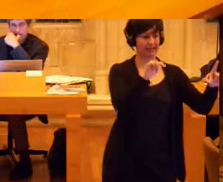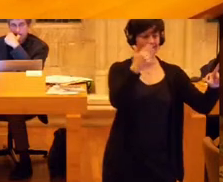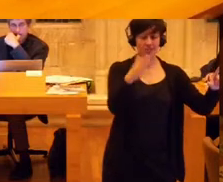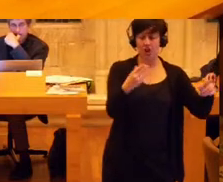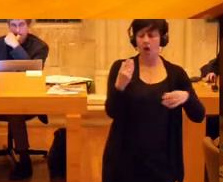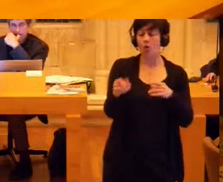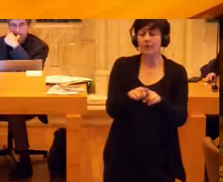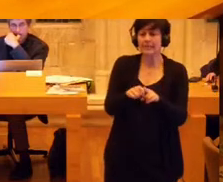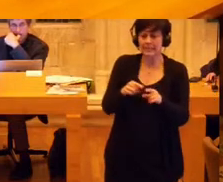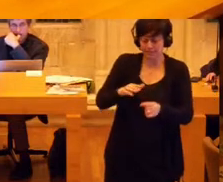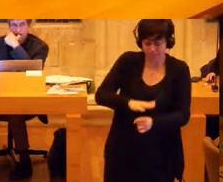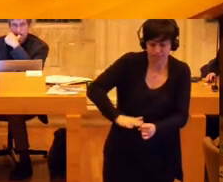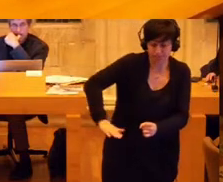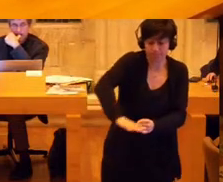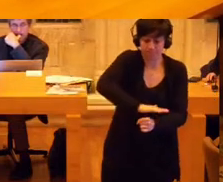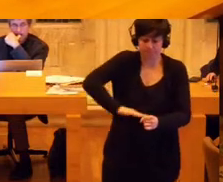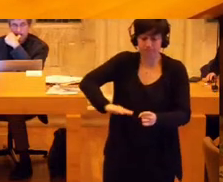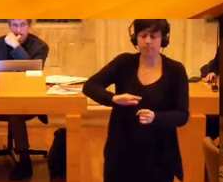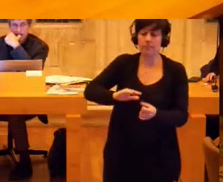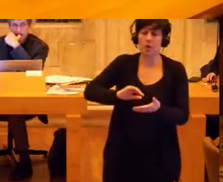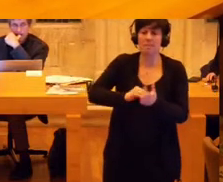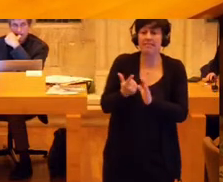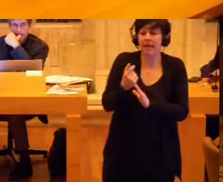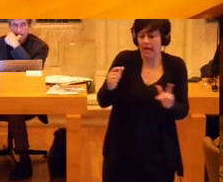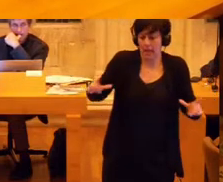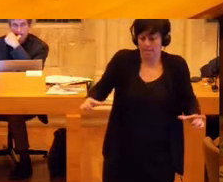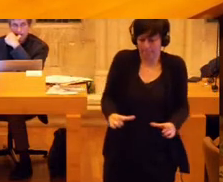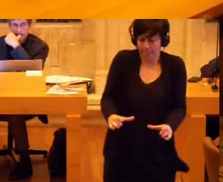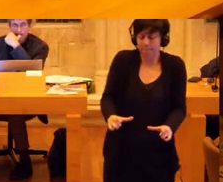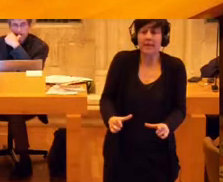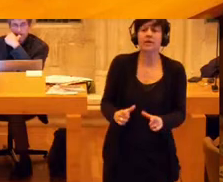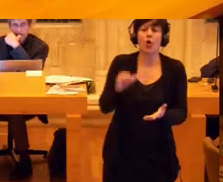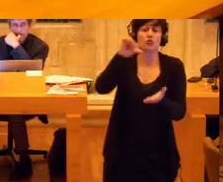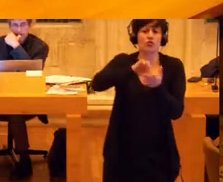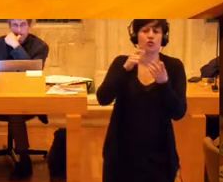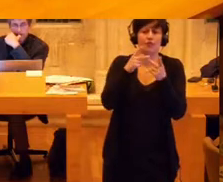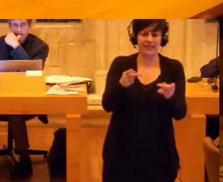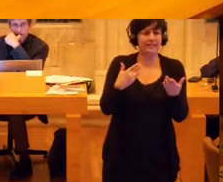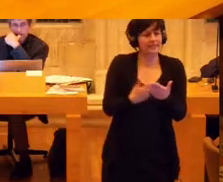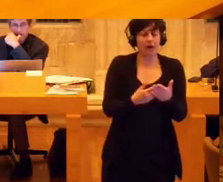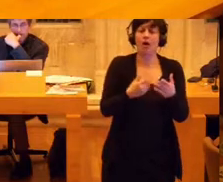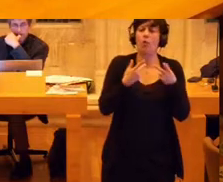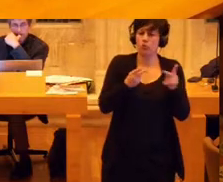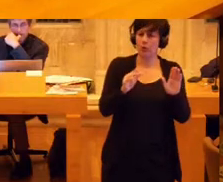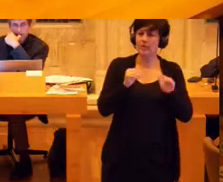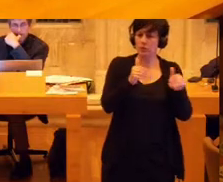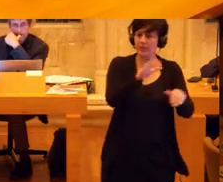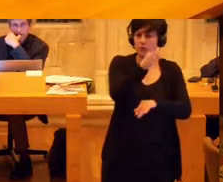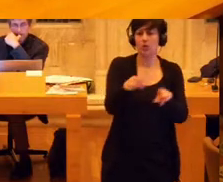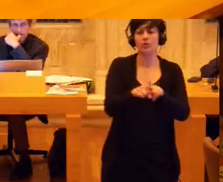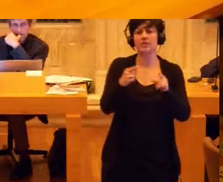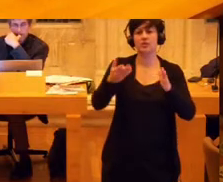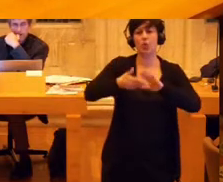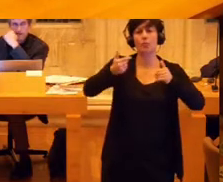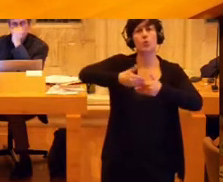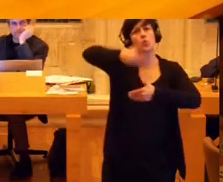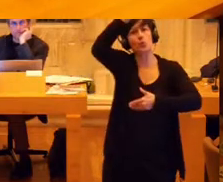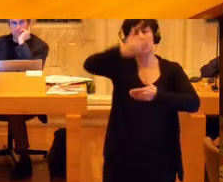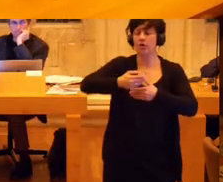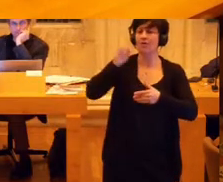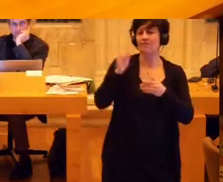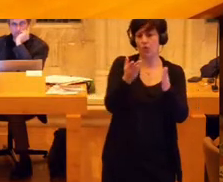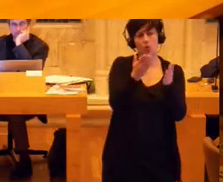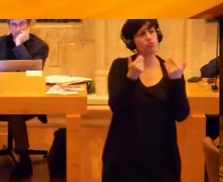qui sont situés notamment sur le secteur du centre-ville. Et puis sur la publicité sur mur, une dérogation